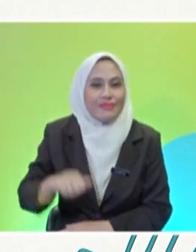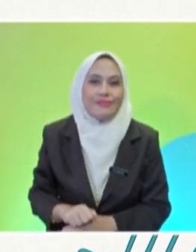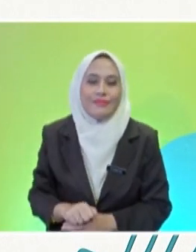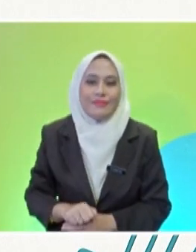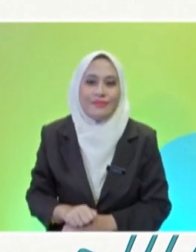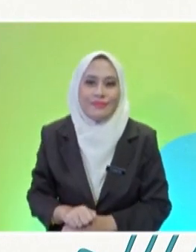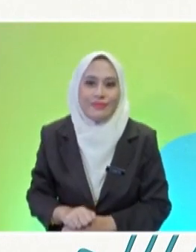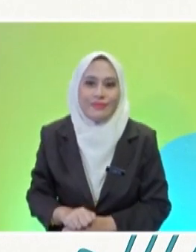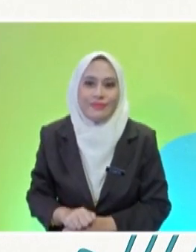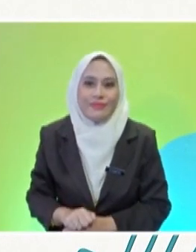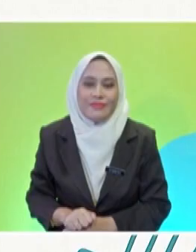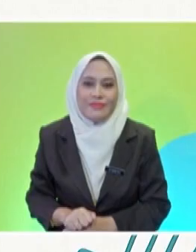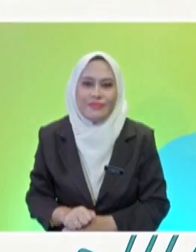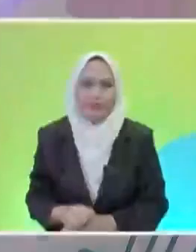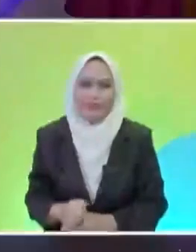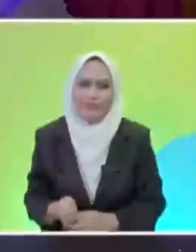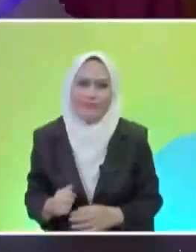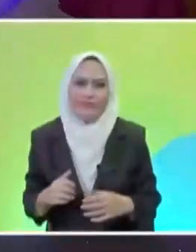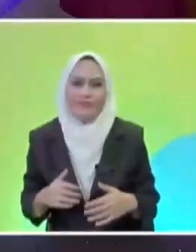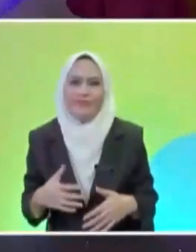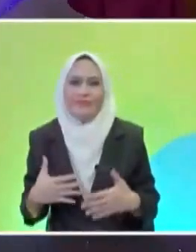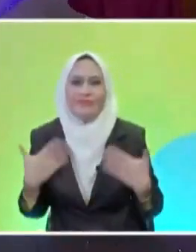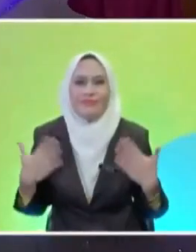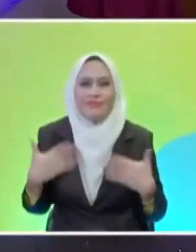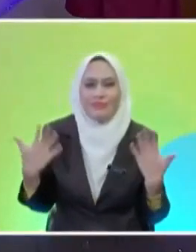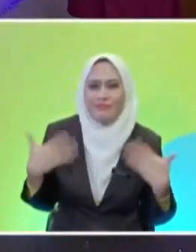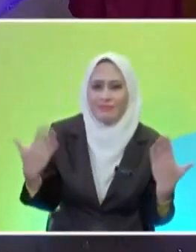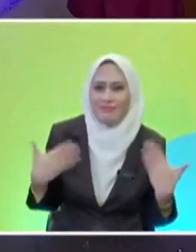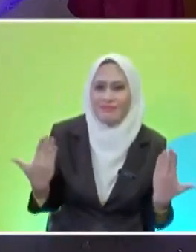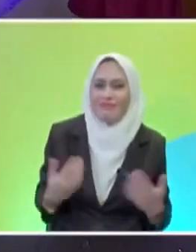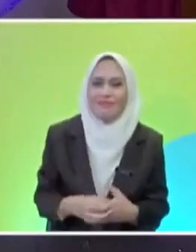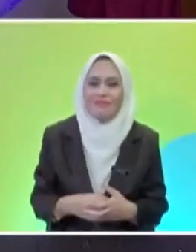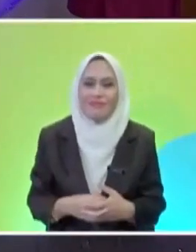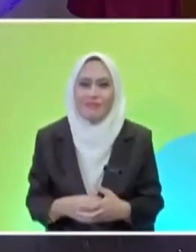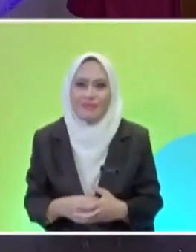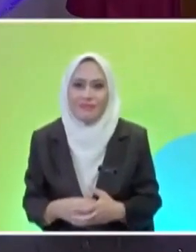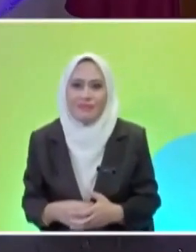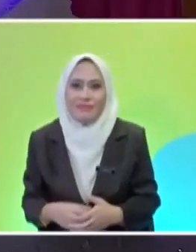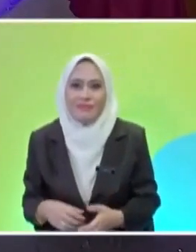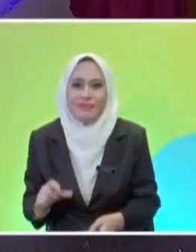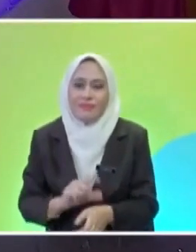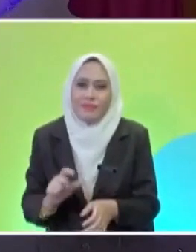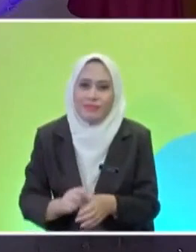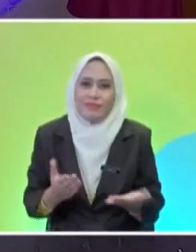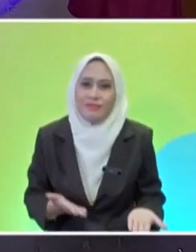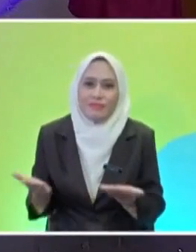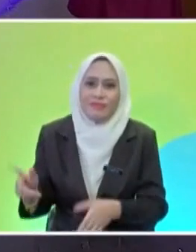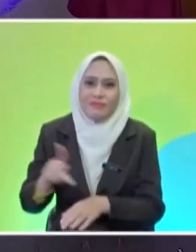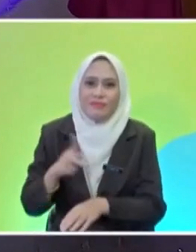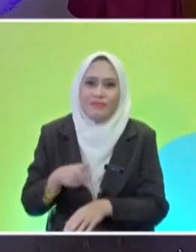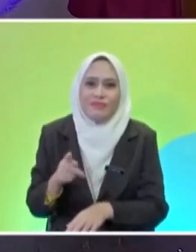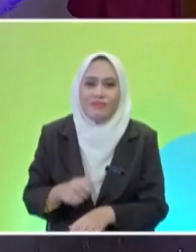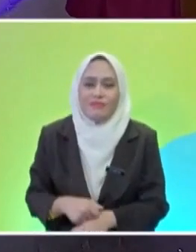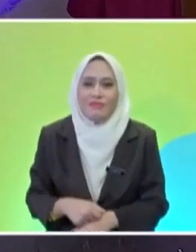Ahad. Menarik juga. Menarik. Saya suka cikgu. Okey. Nak guna alat perkusi. Ya, kita akan guna alat